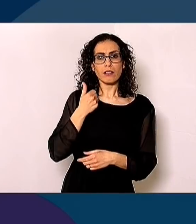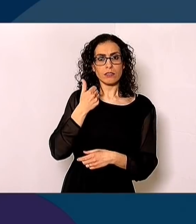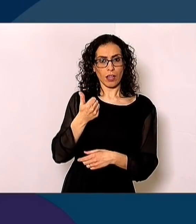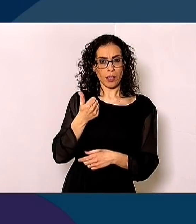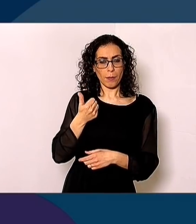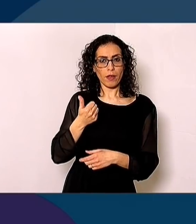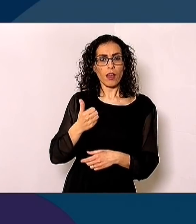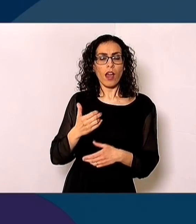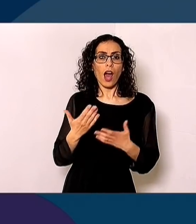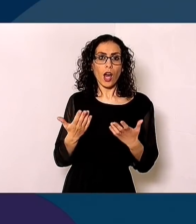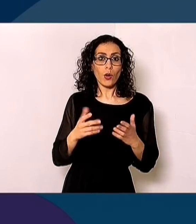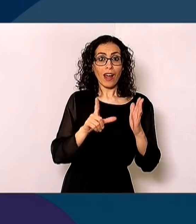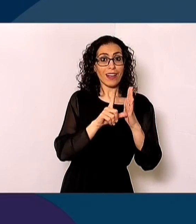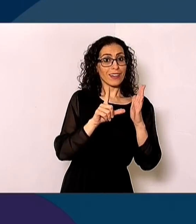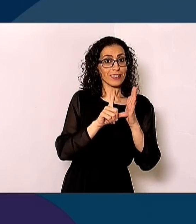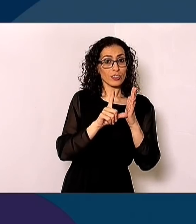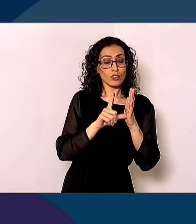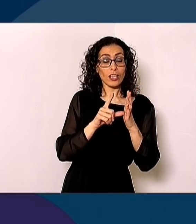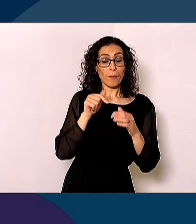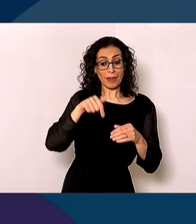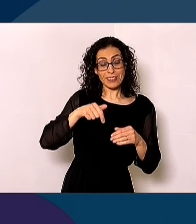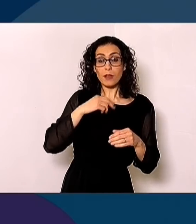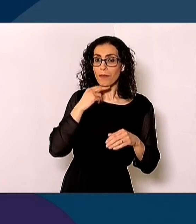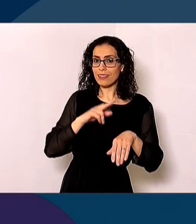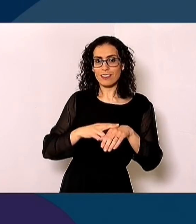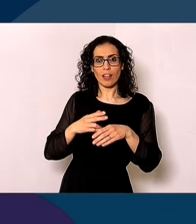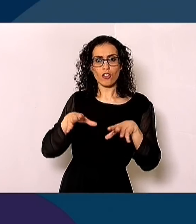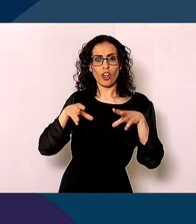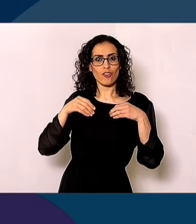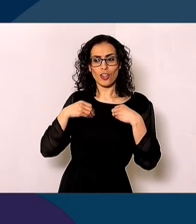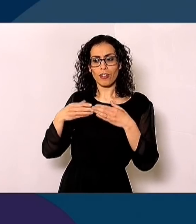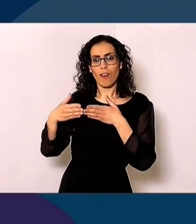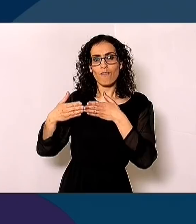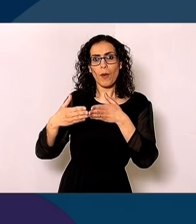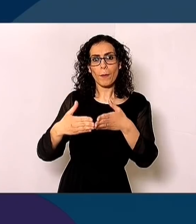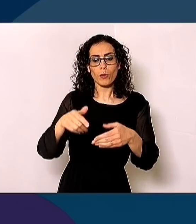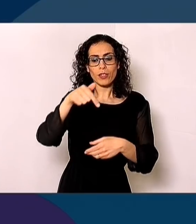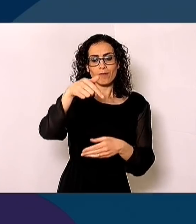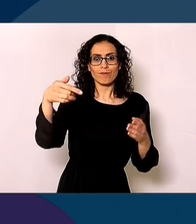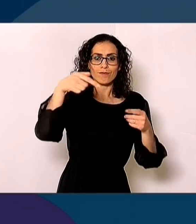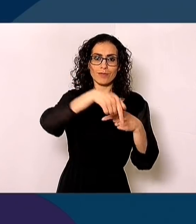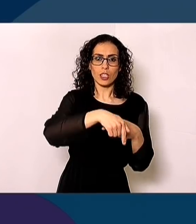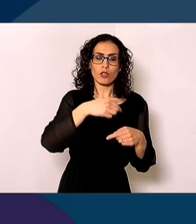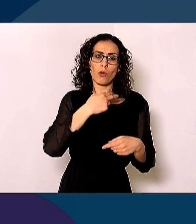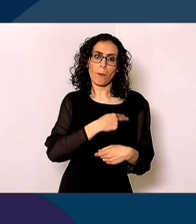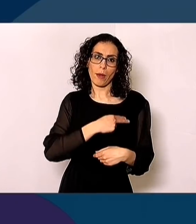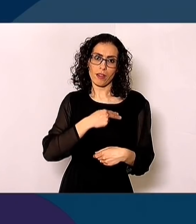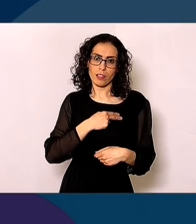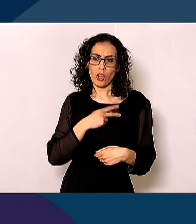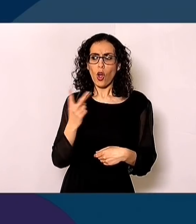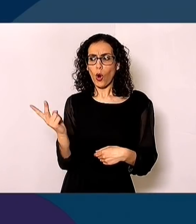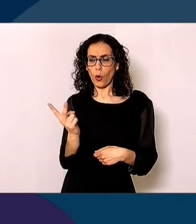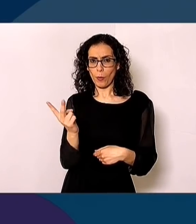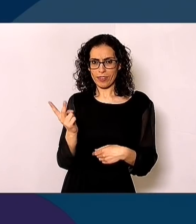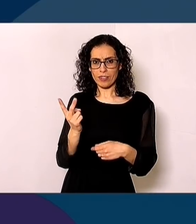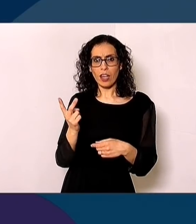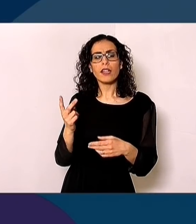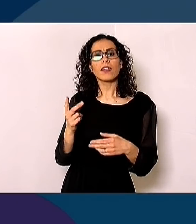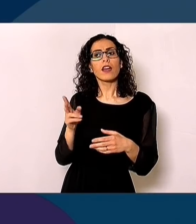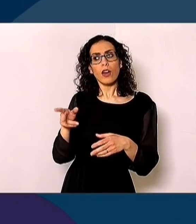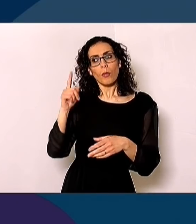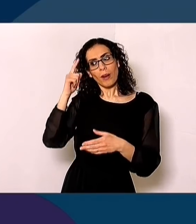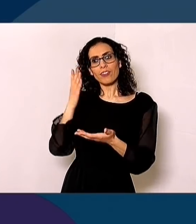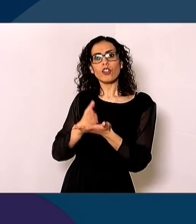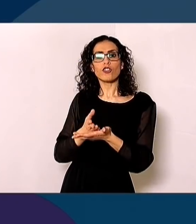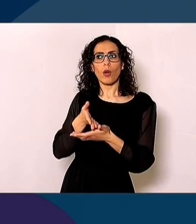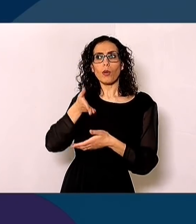ma tippermettix li jitlu vapuri għal Malta, u allura f'dan is-sitwazzjoni din kienet deċiżjoni tal-persuna huma stess li ħajmorru din